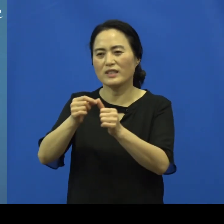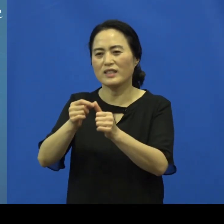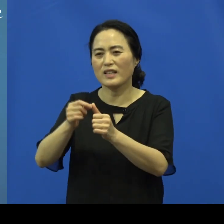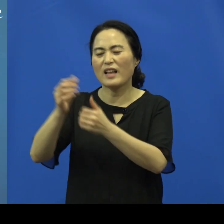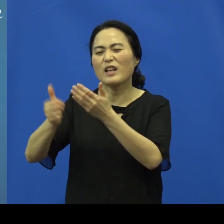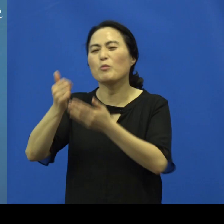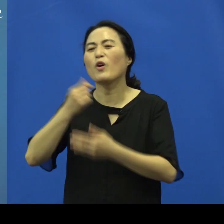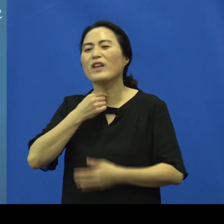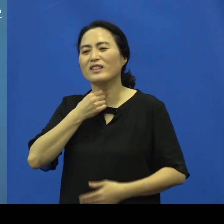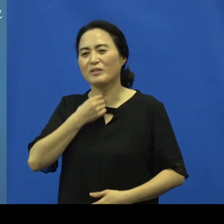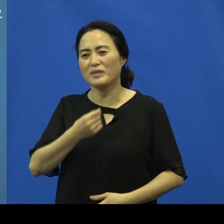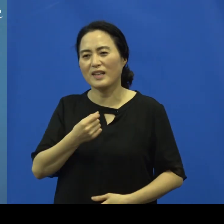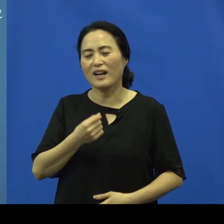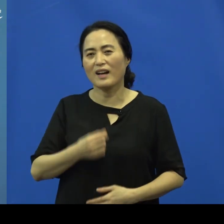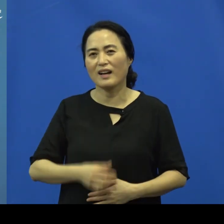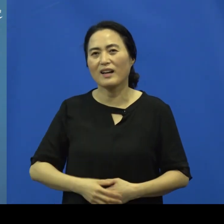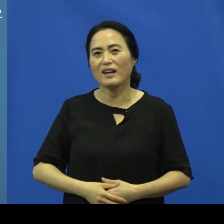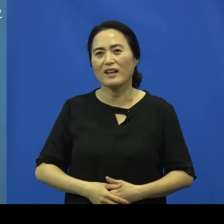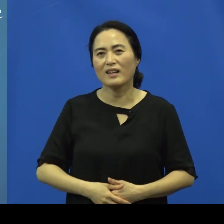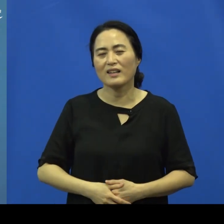아니에요.